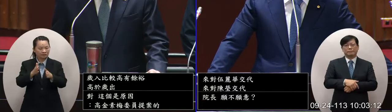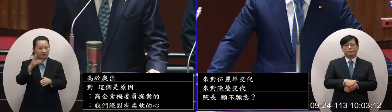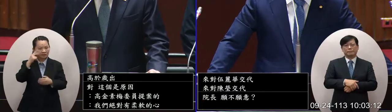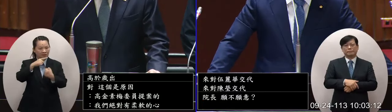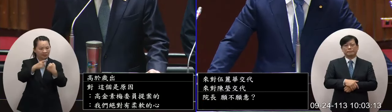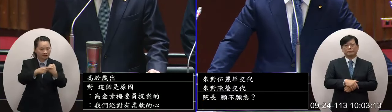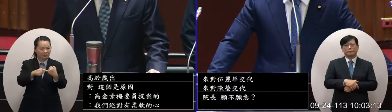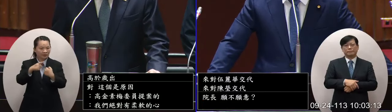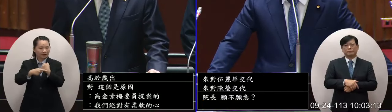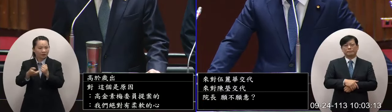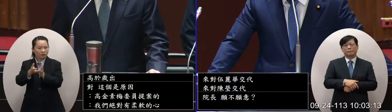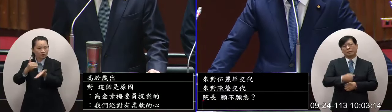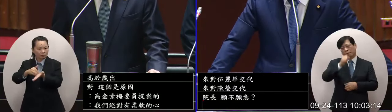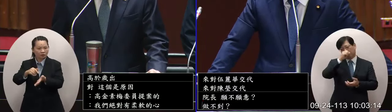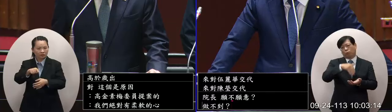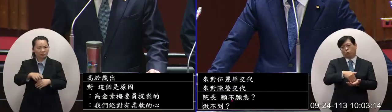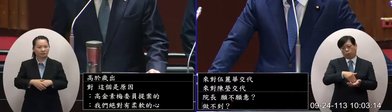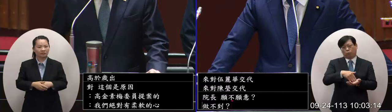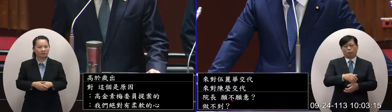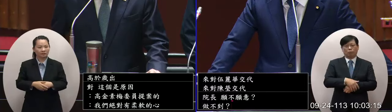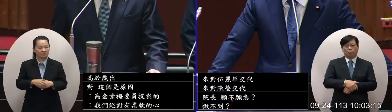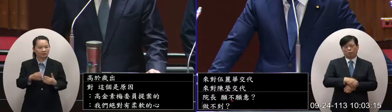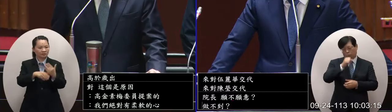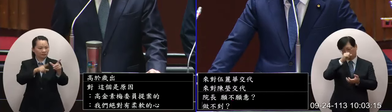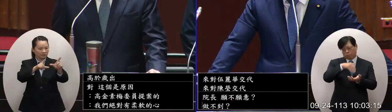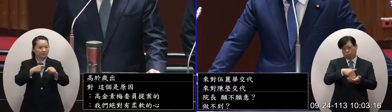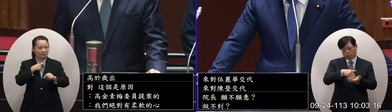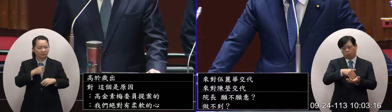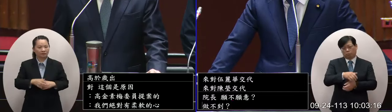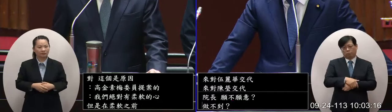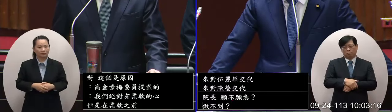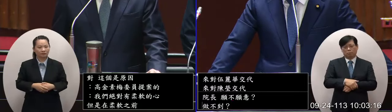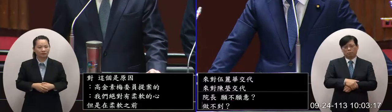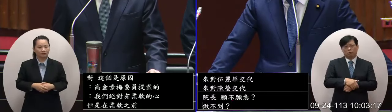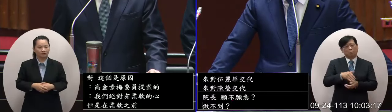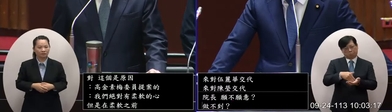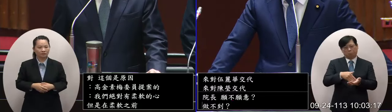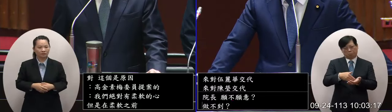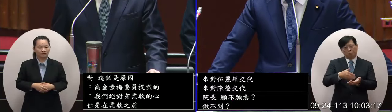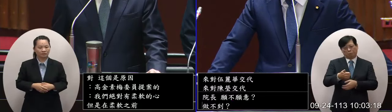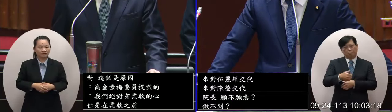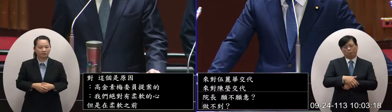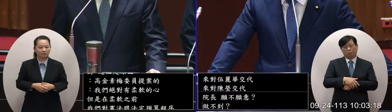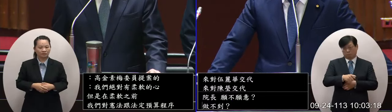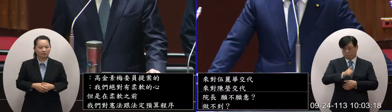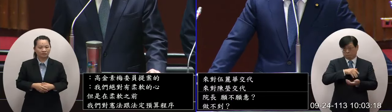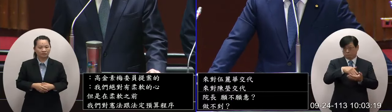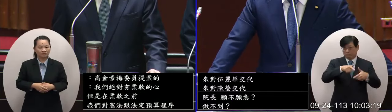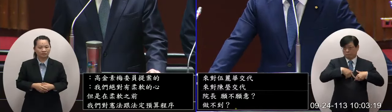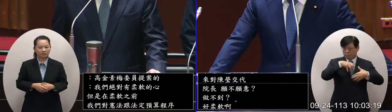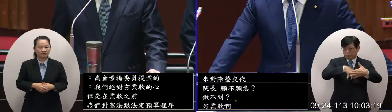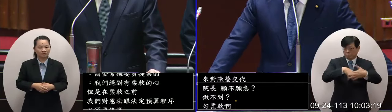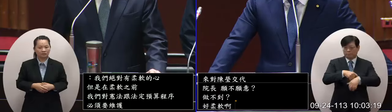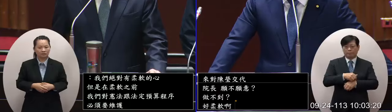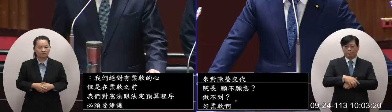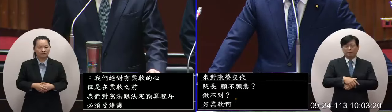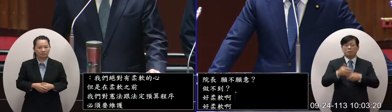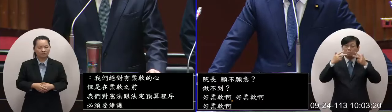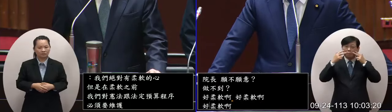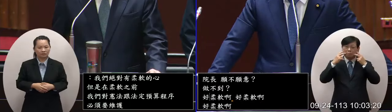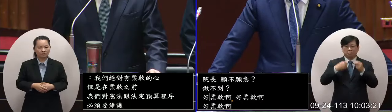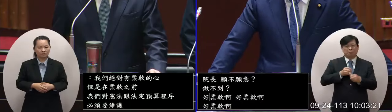法定的预算程 序好柔软啊， 必须要维护， 好柔软、啊、 必须要维护， 好柔软、啊、在你的柔软心之下，原